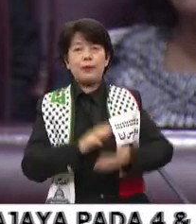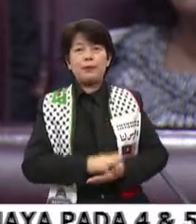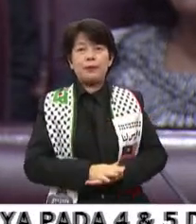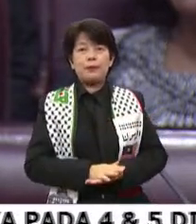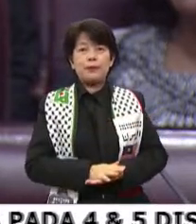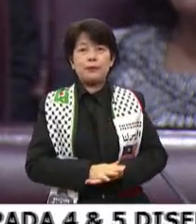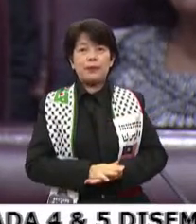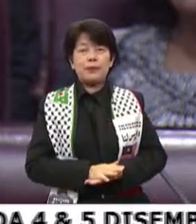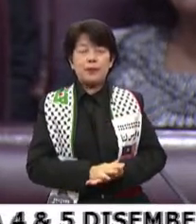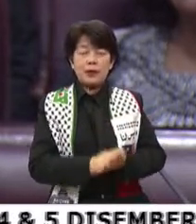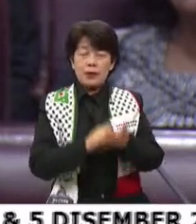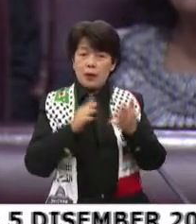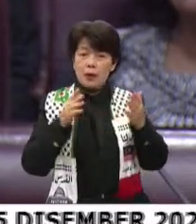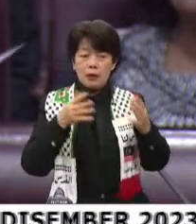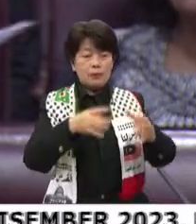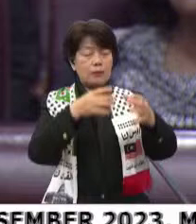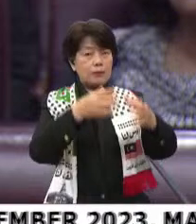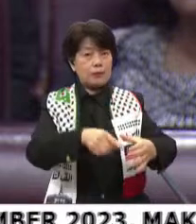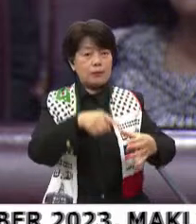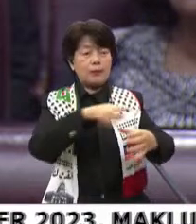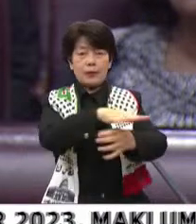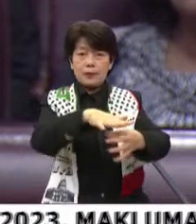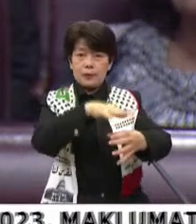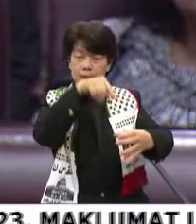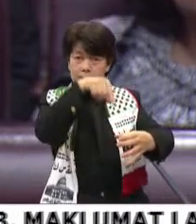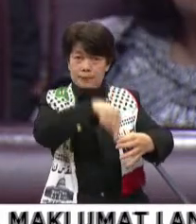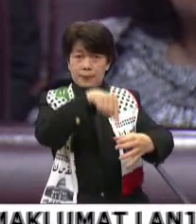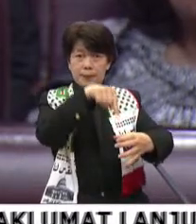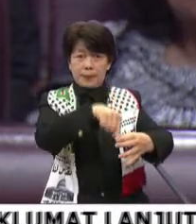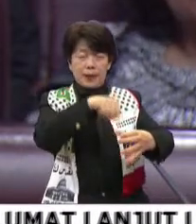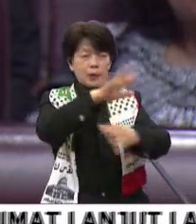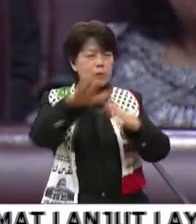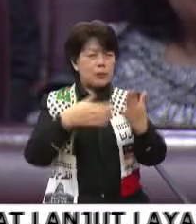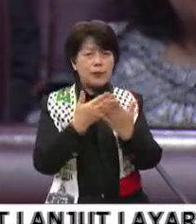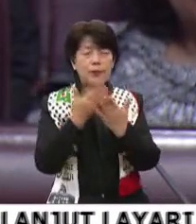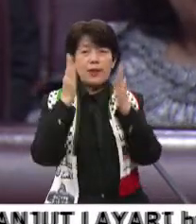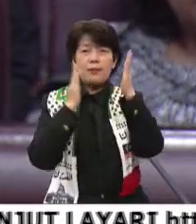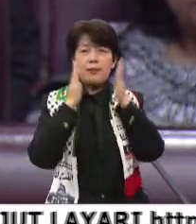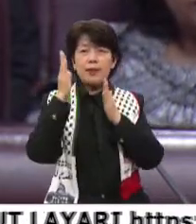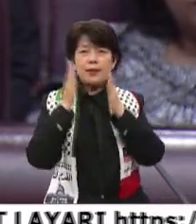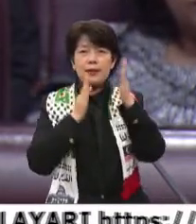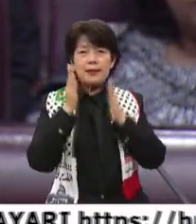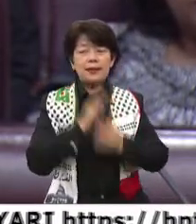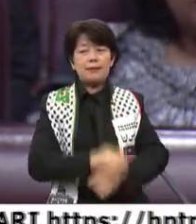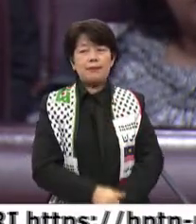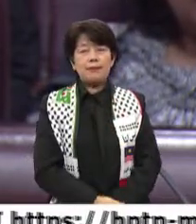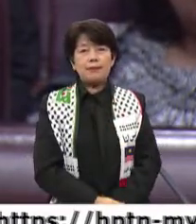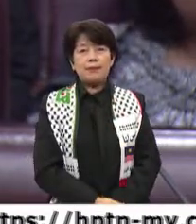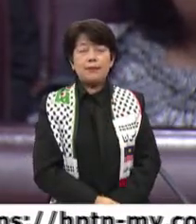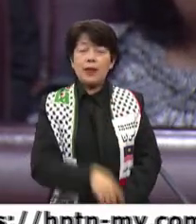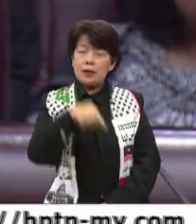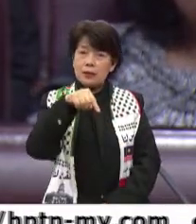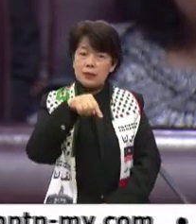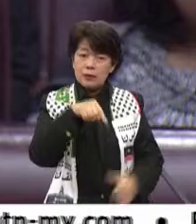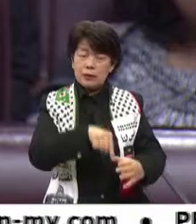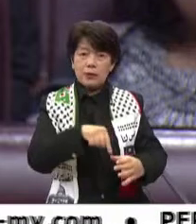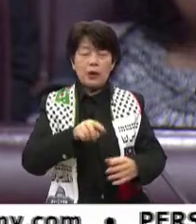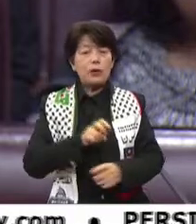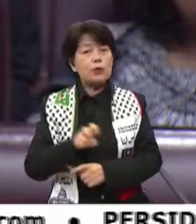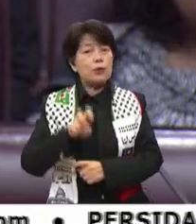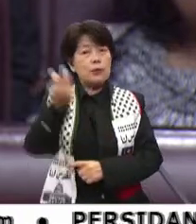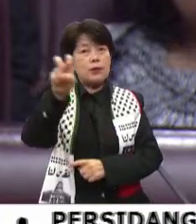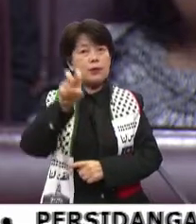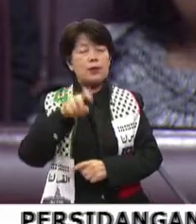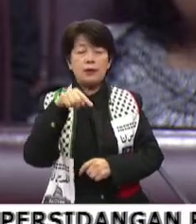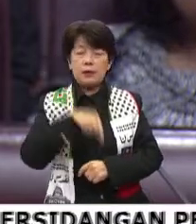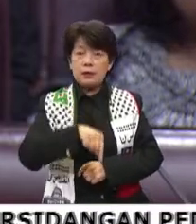yang logistik secara keseluruhannya untuk mengetahuan yang berhormat juga dalam segi transportation itu